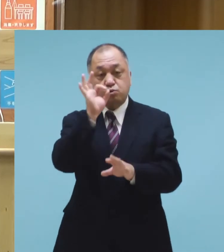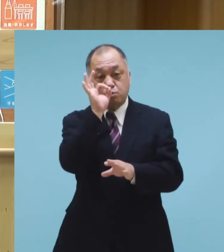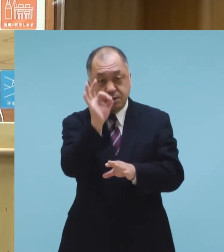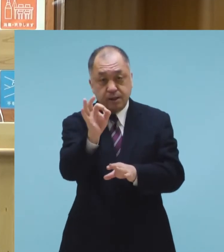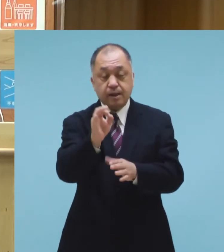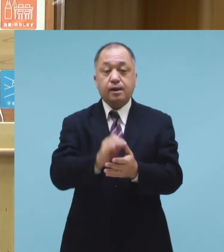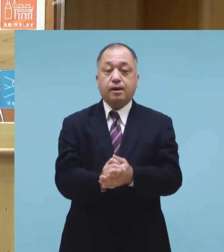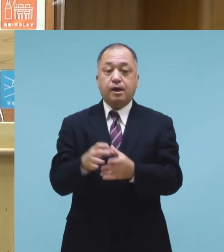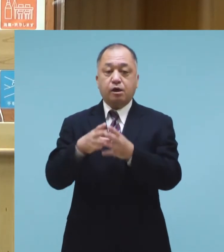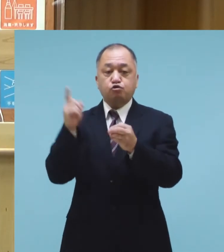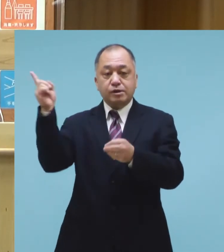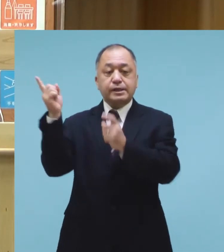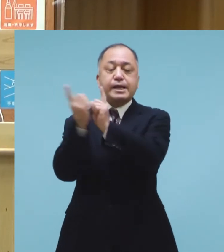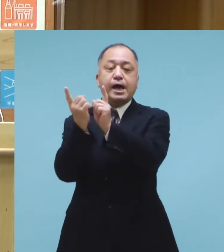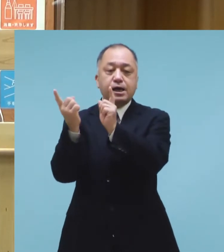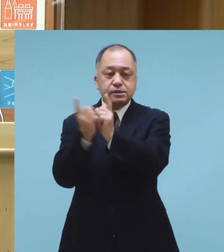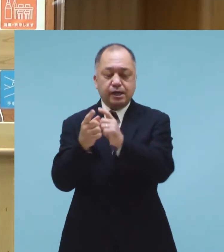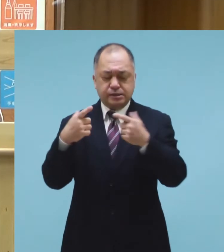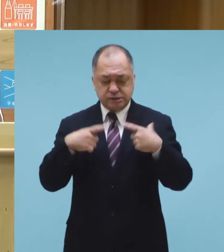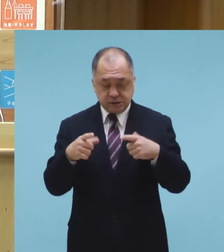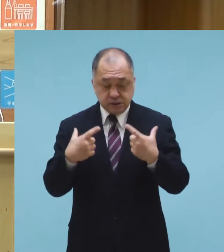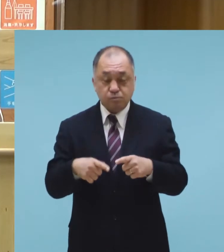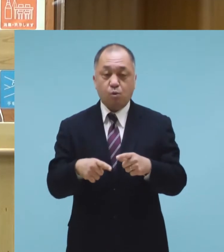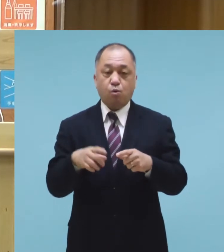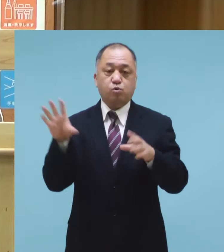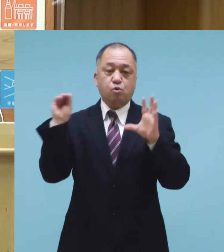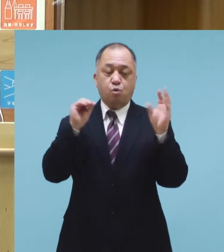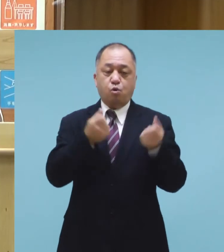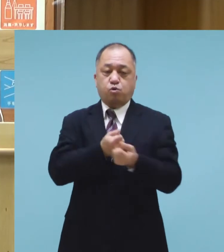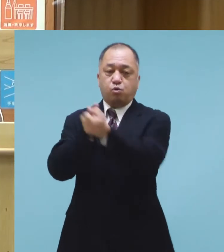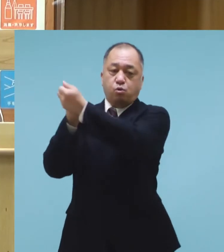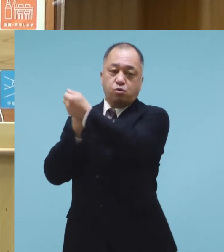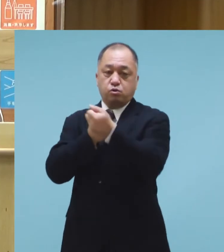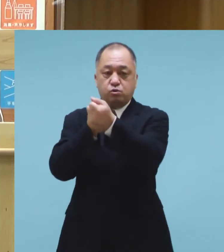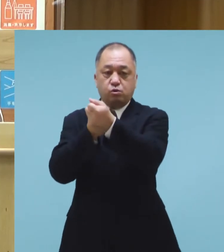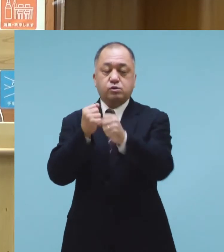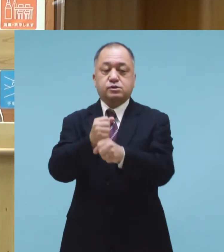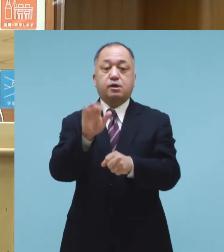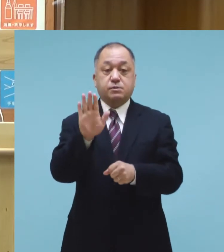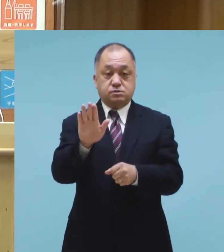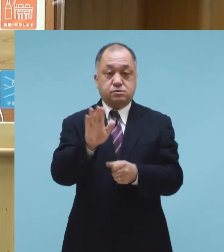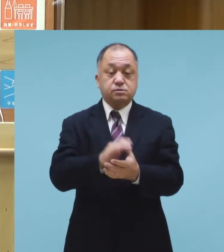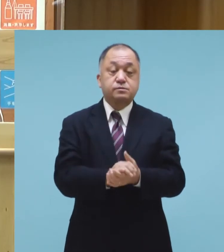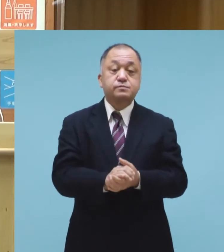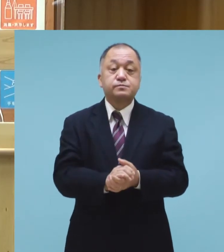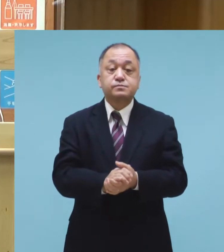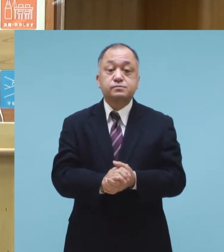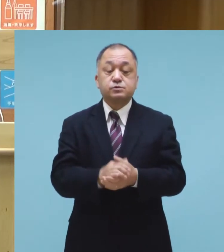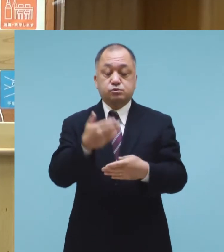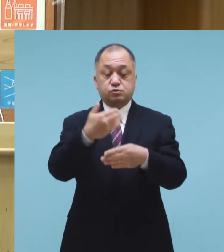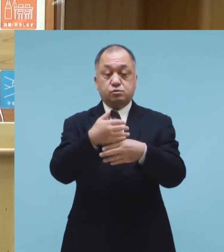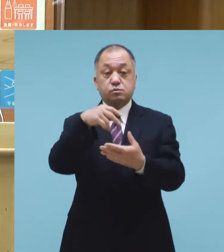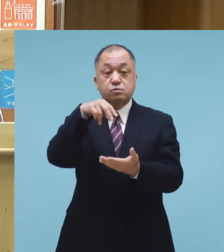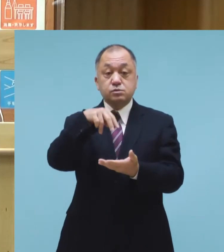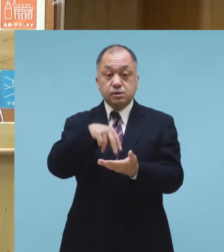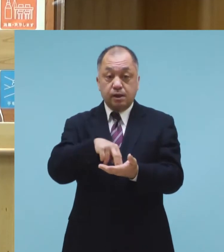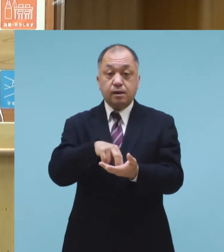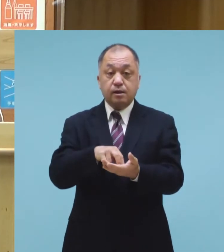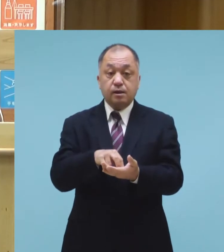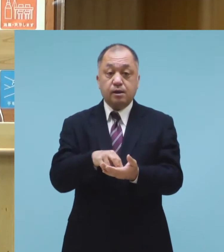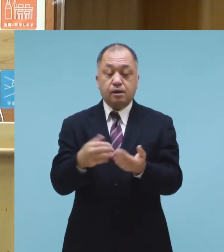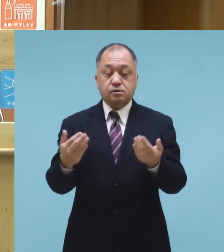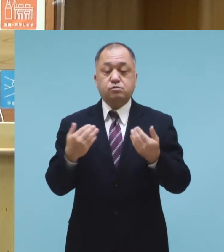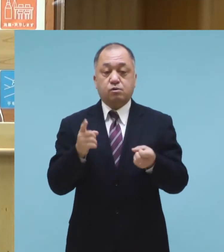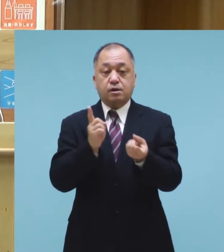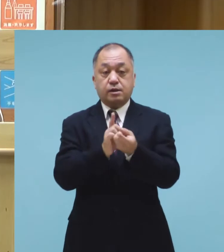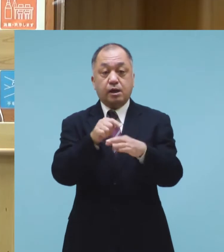対して日々情報共有を図っています。そして道として必要